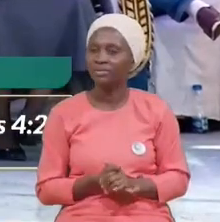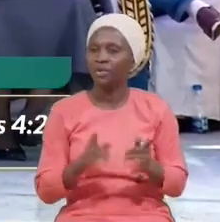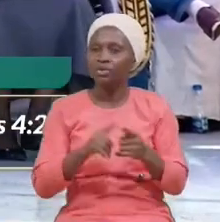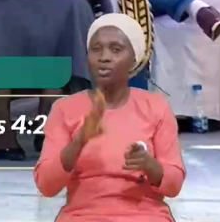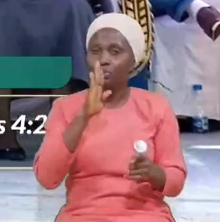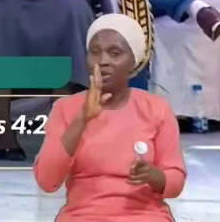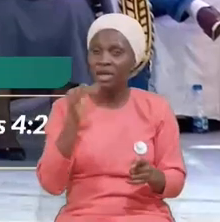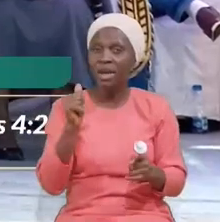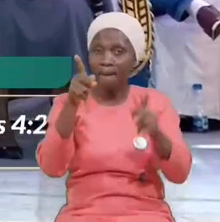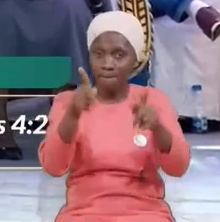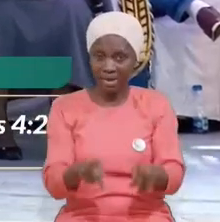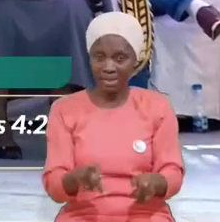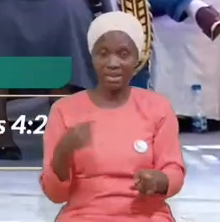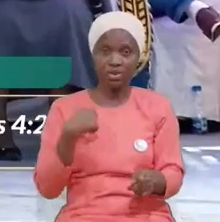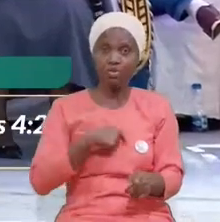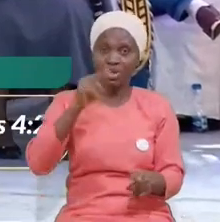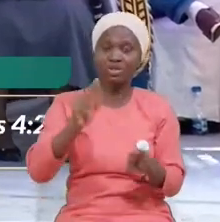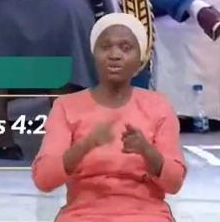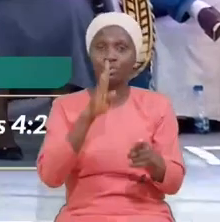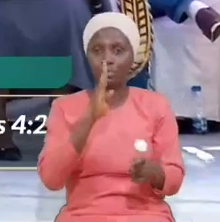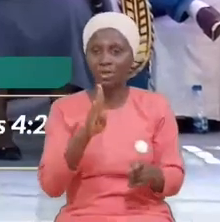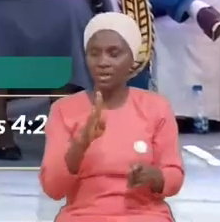Et pour être ce que nous devons être.